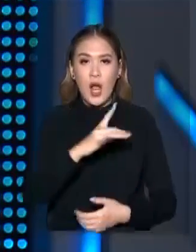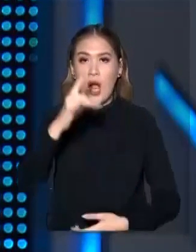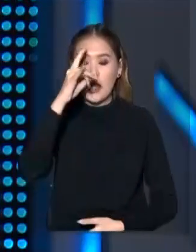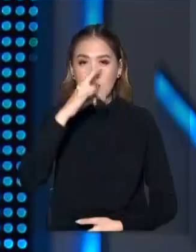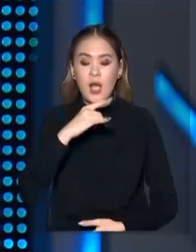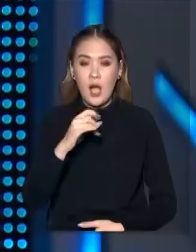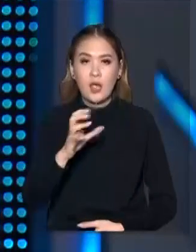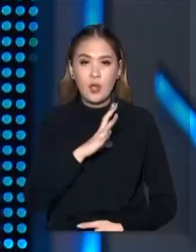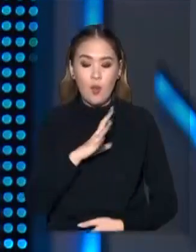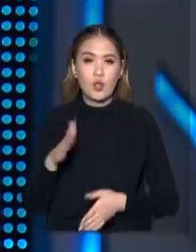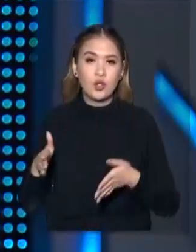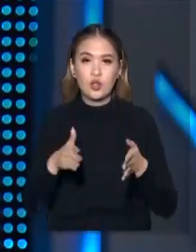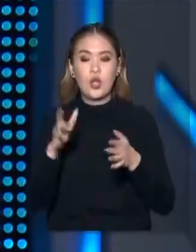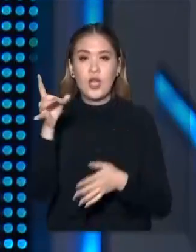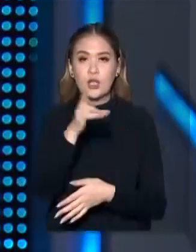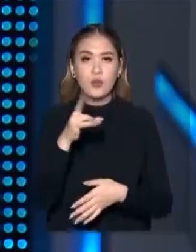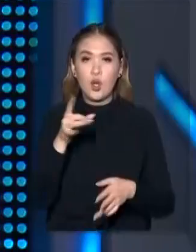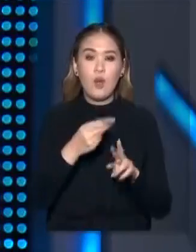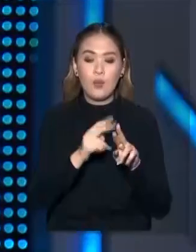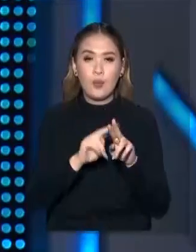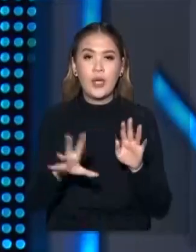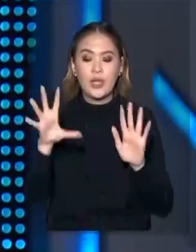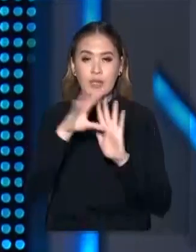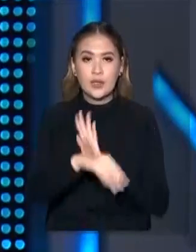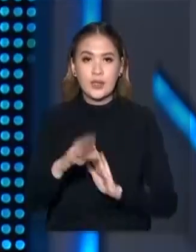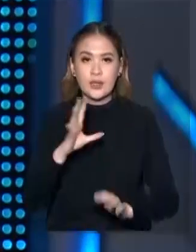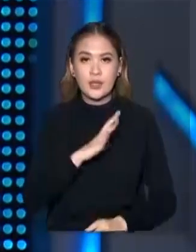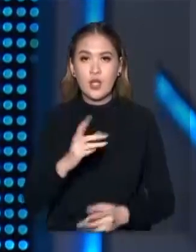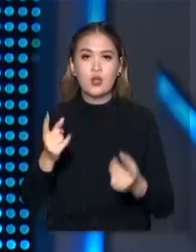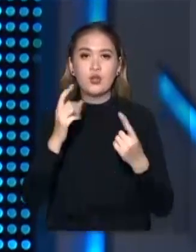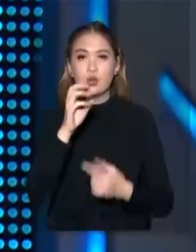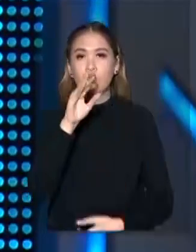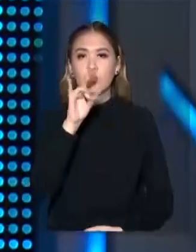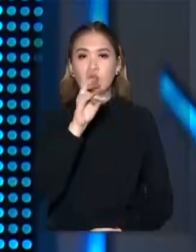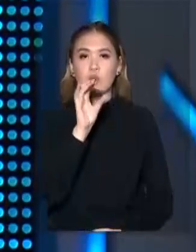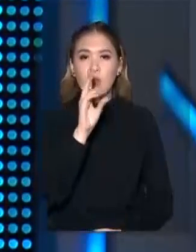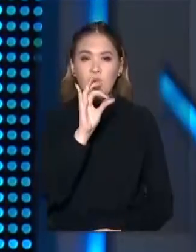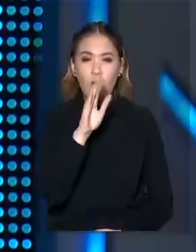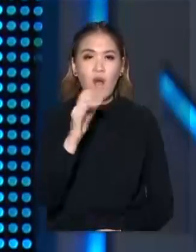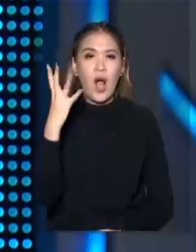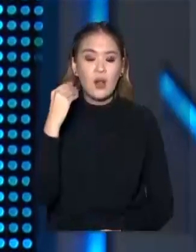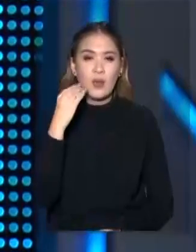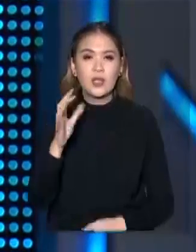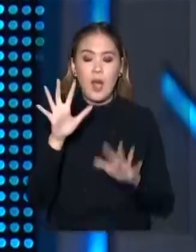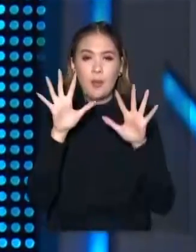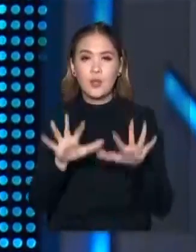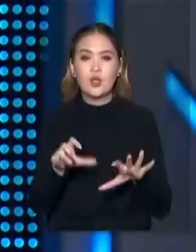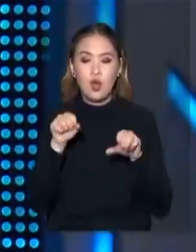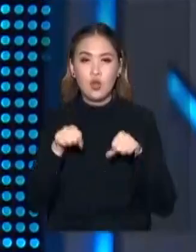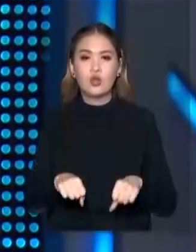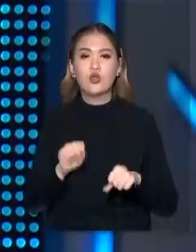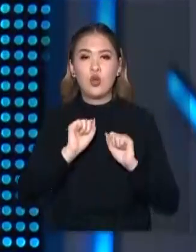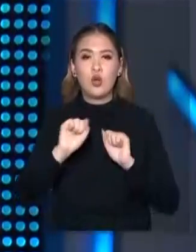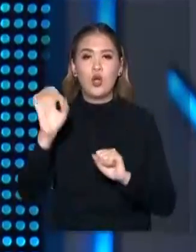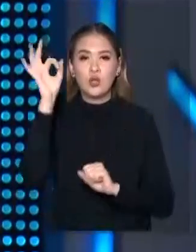аналары дәстүрге жол республикалық қоғамдық бірлестігінің атынан ұсынылған салтанат Тұрсынбекова Алматыда тұтынушылардың құқықтарын қорғау